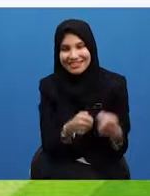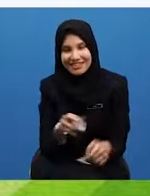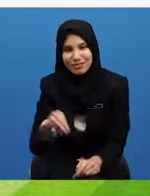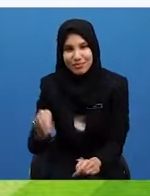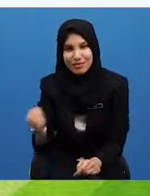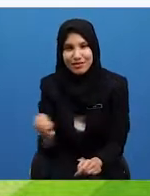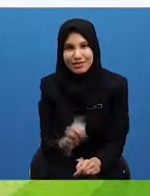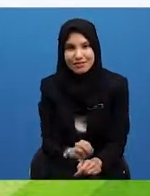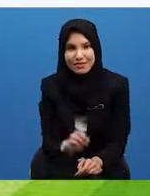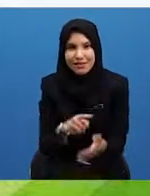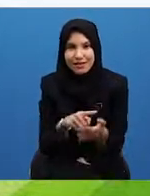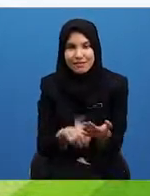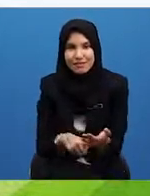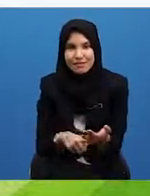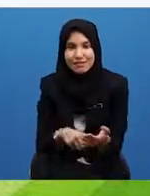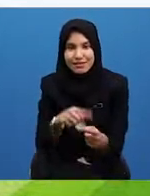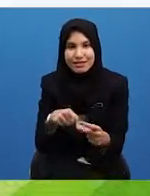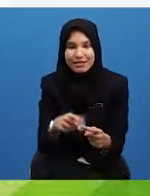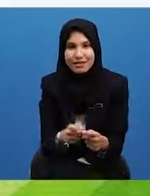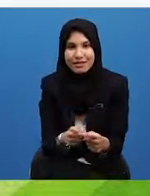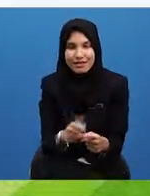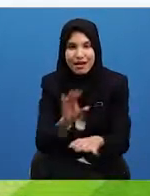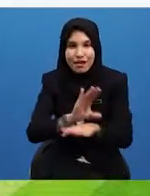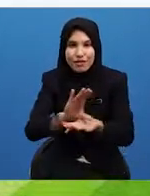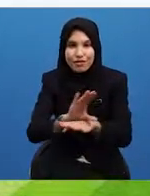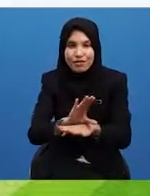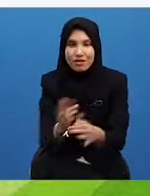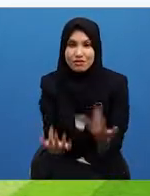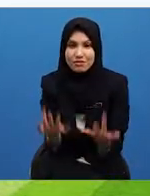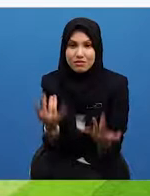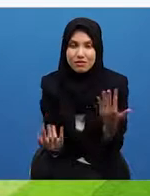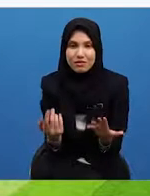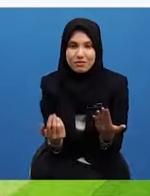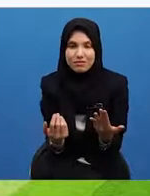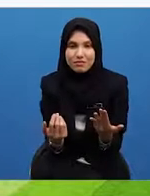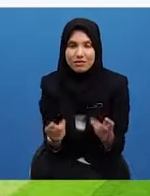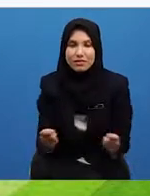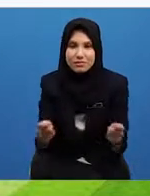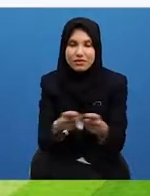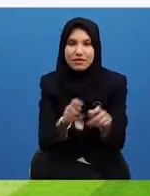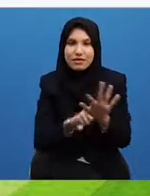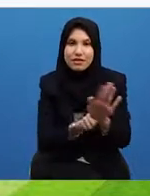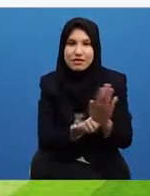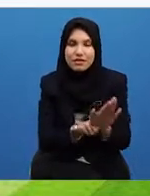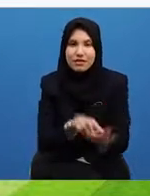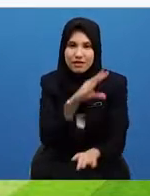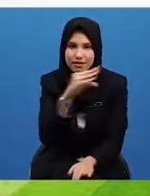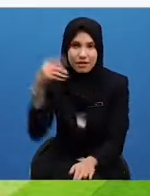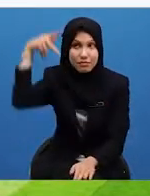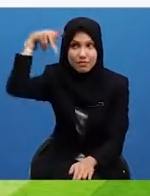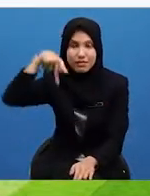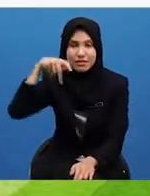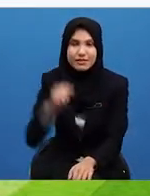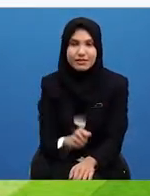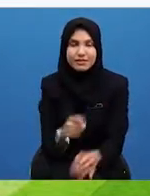murid-murid apabila menggunakan Nyalakan Api seperti lilin dan belite